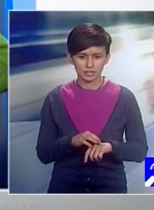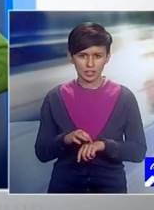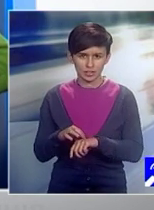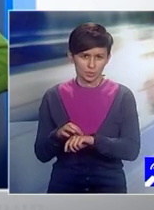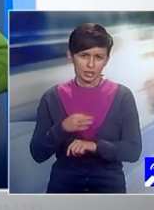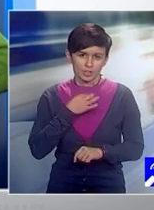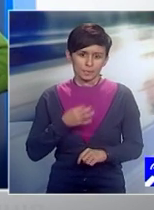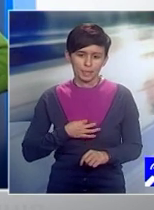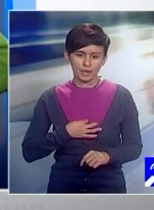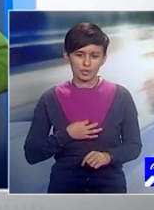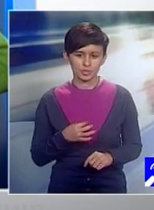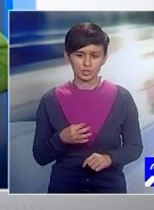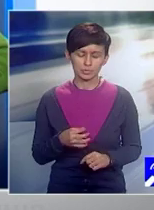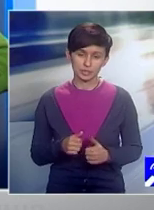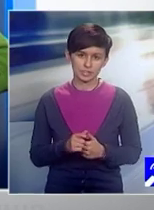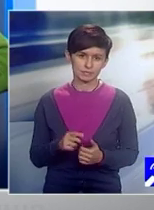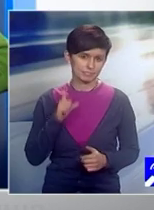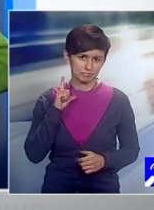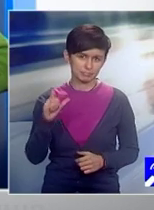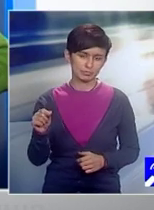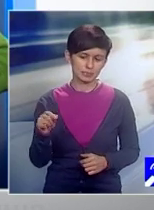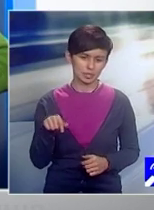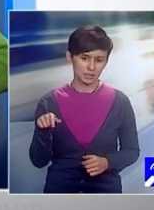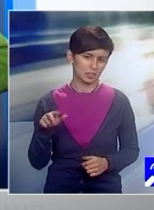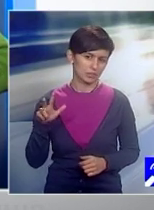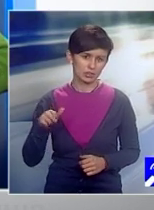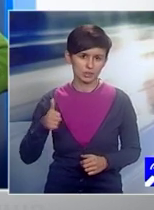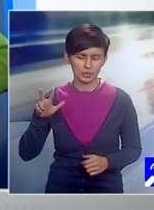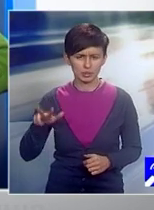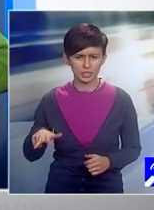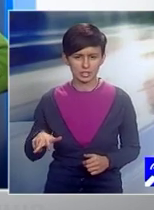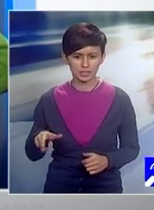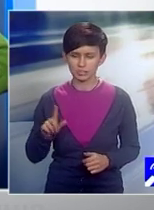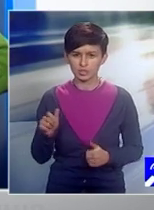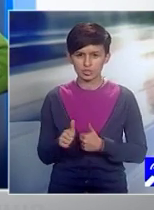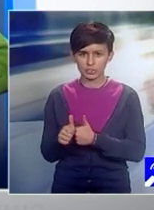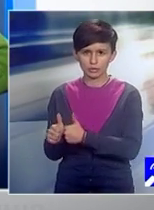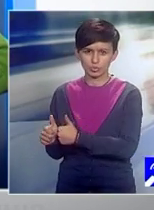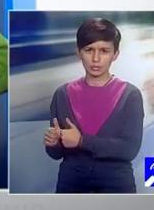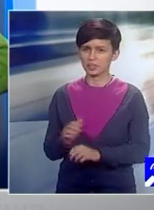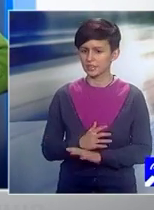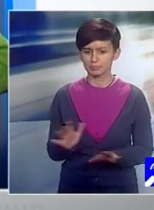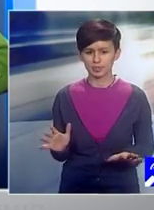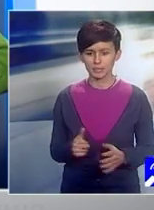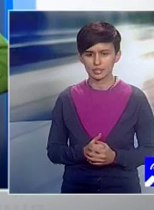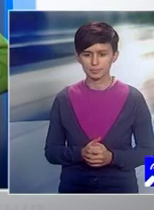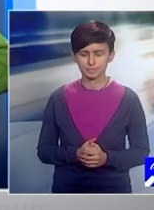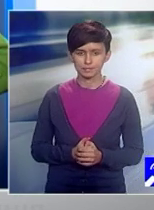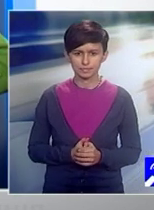spus atunci, du-te primele 3 luni sau cât vei sta și nu urmări nimic în mod special. Deci nu te